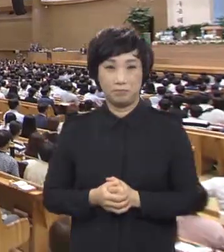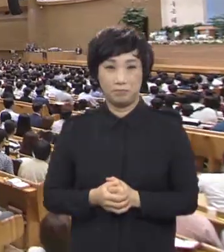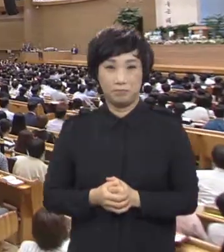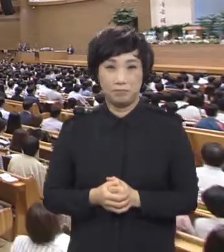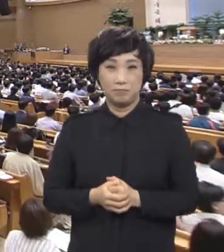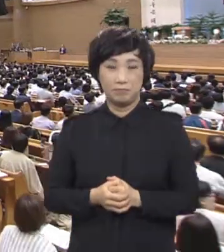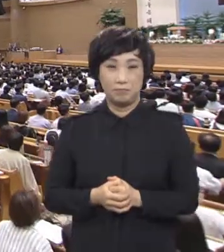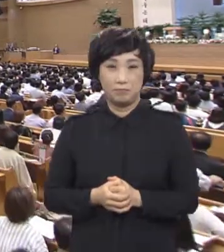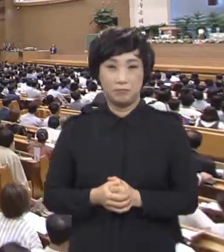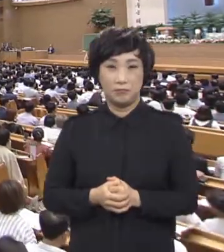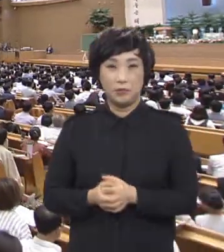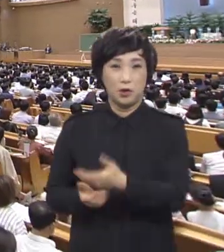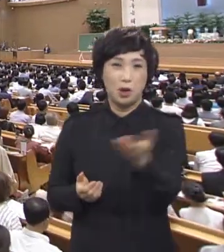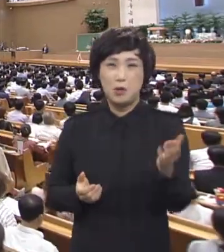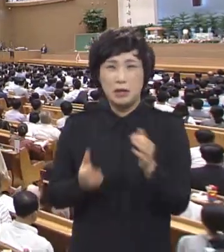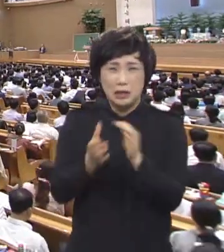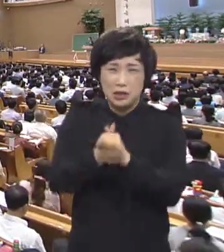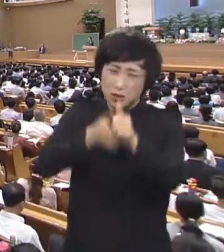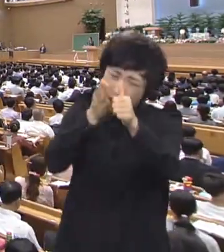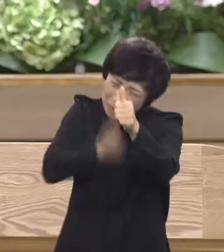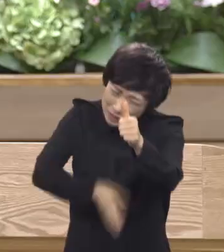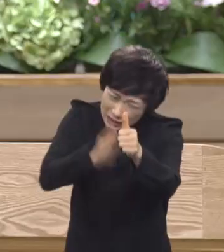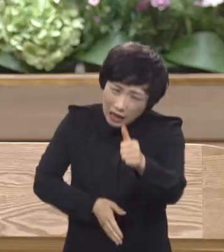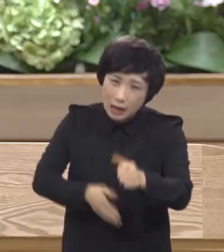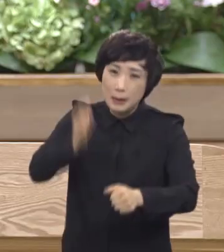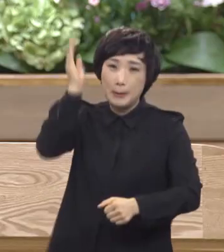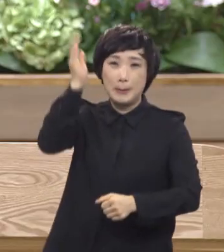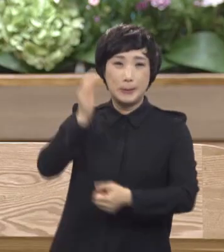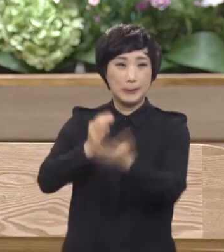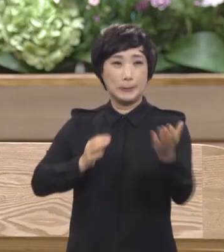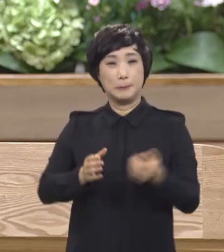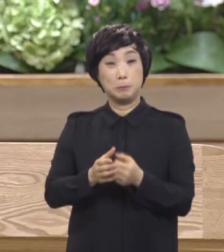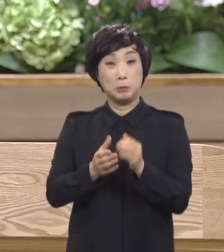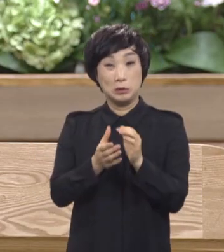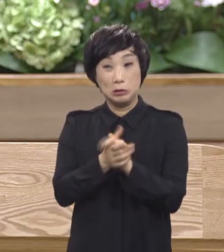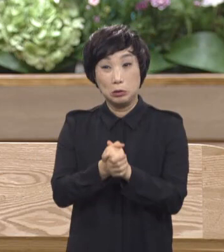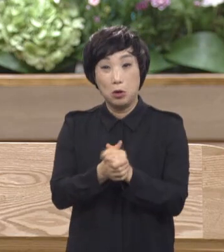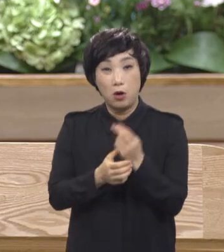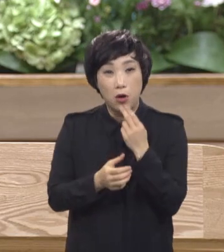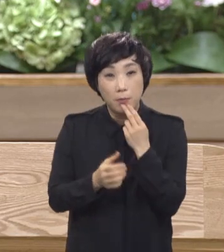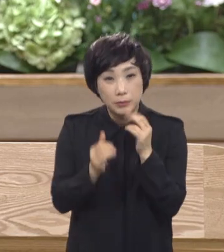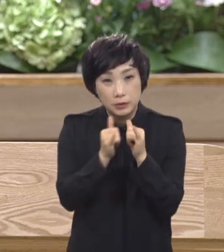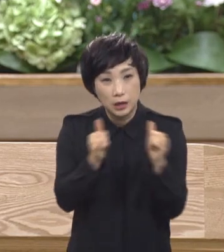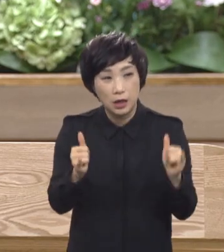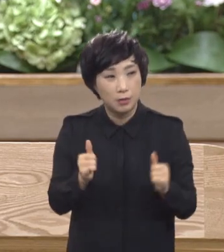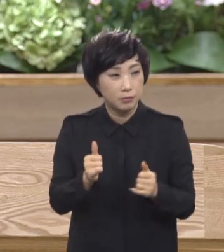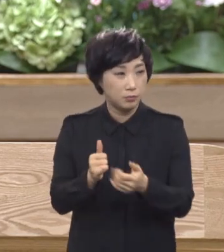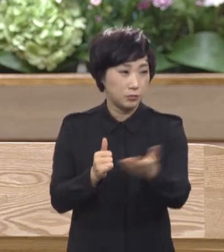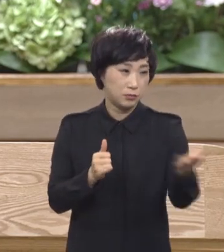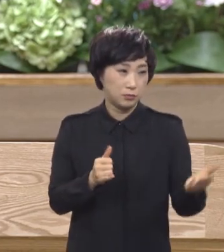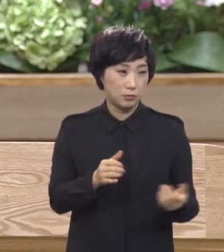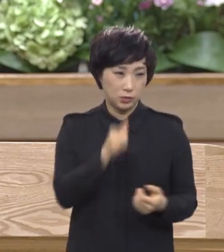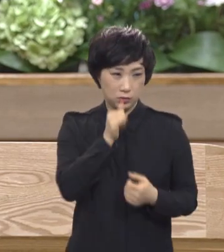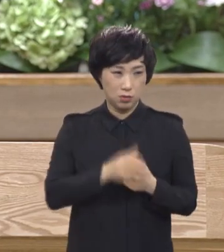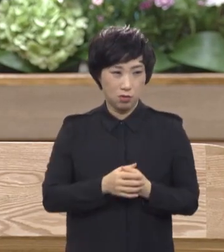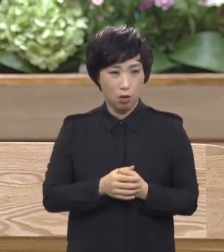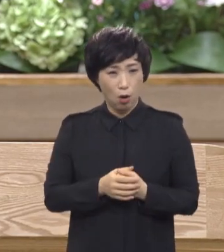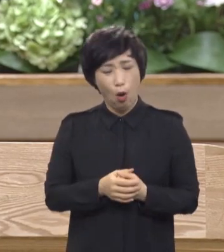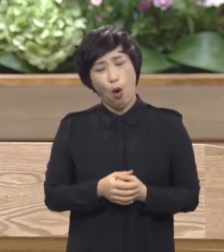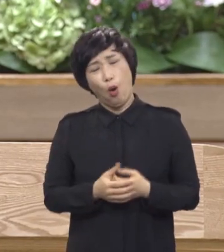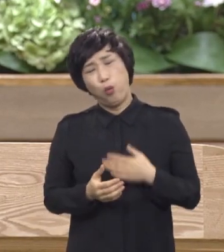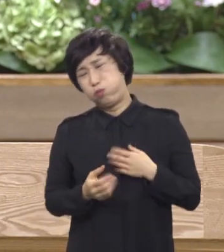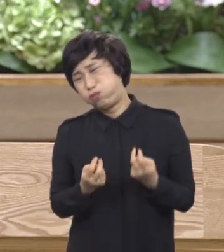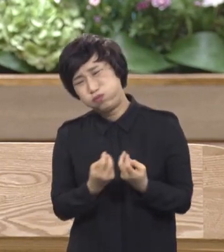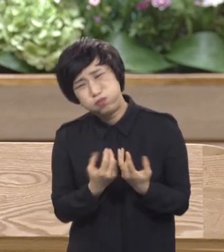아무리 기도하자게도 기도 안하는 사람은 대책이